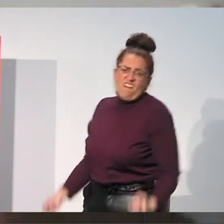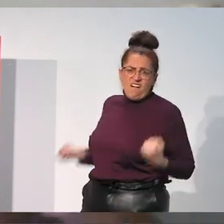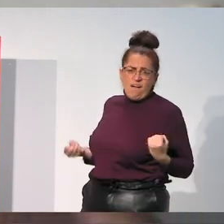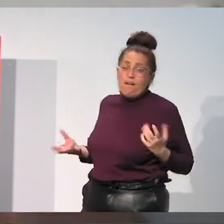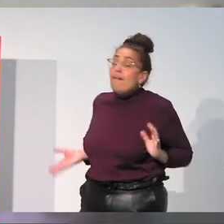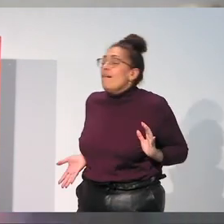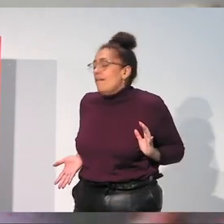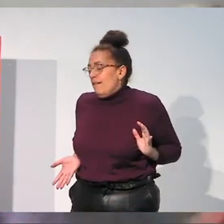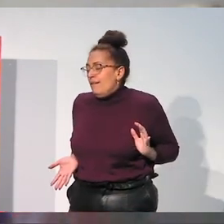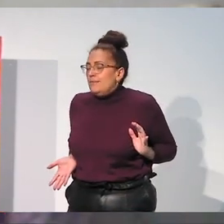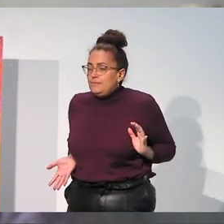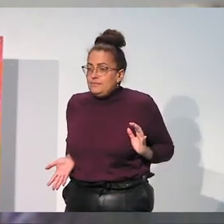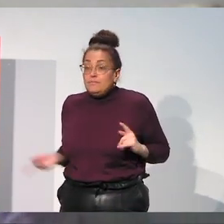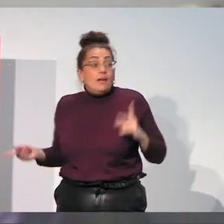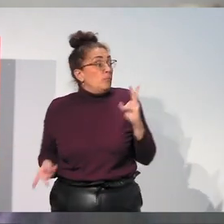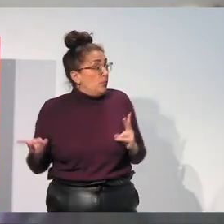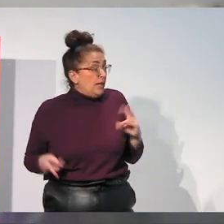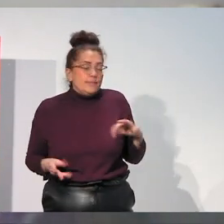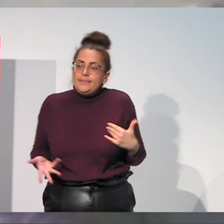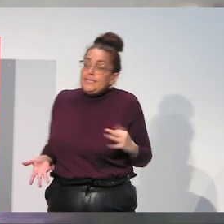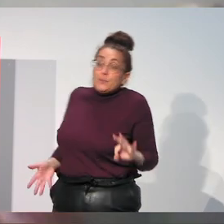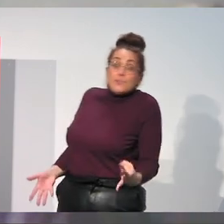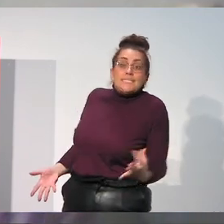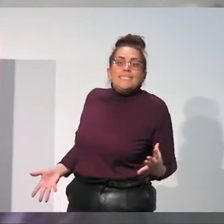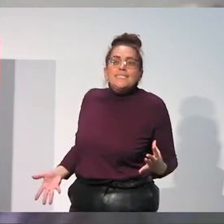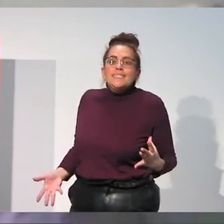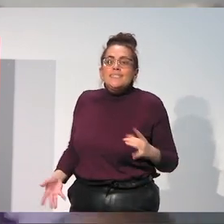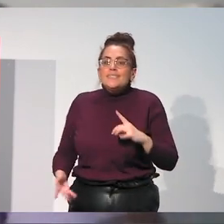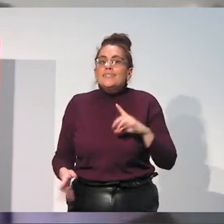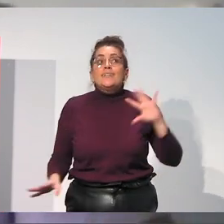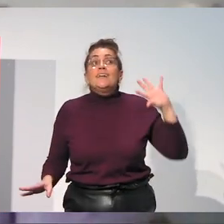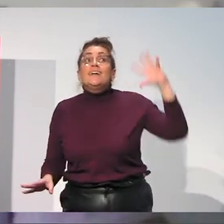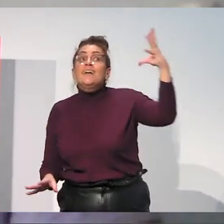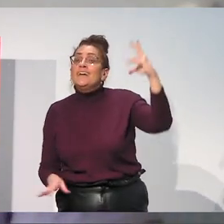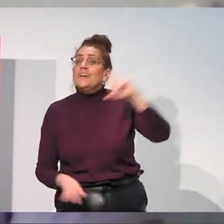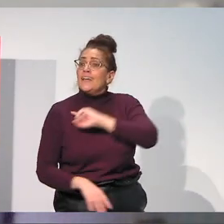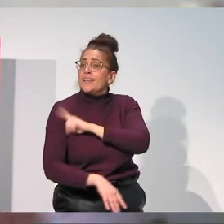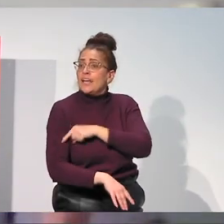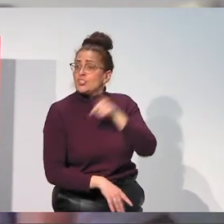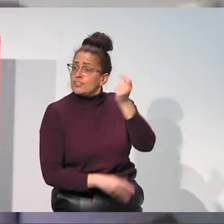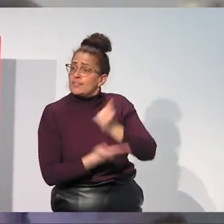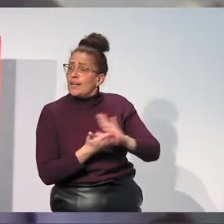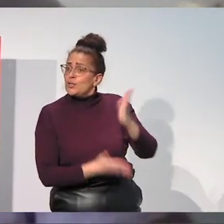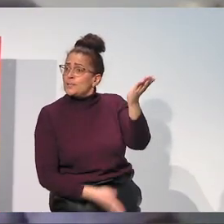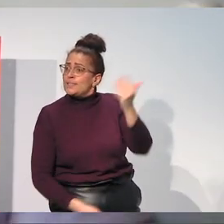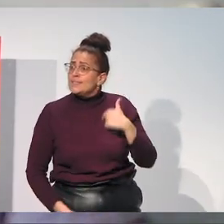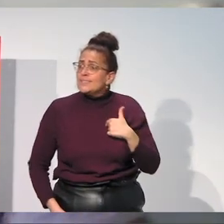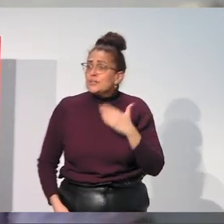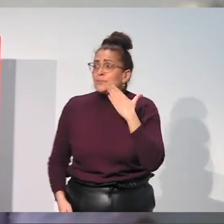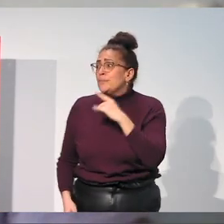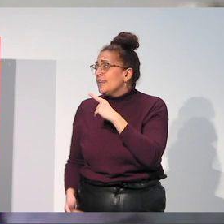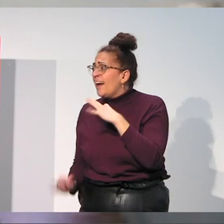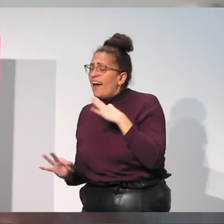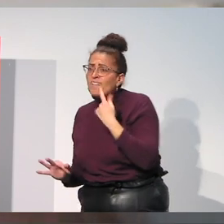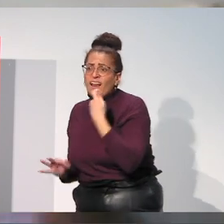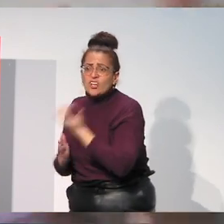oui. Et oui, naturellement, parce que la gratuité de l'énergie, oui, eh bien, arrange tout le monde, sauf les hommes d'affaires.